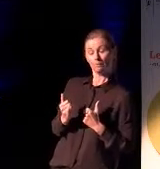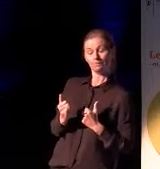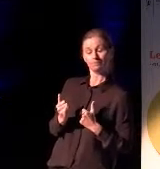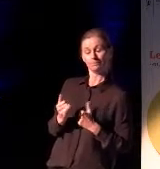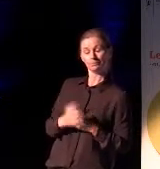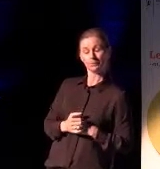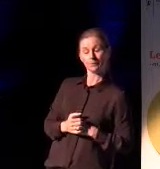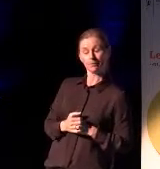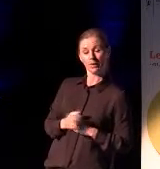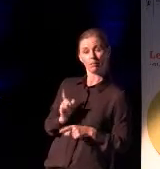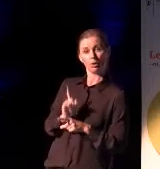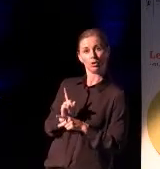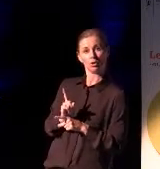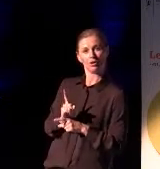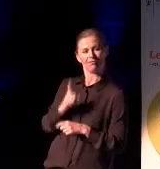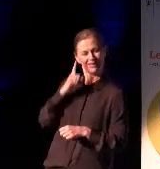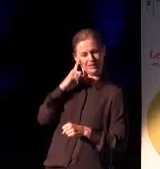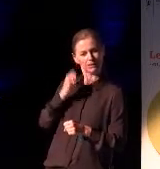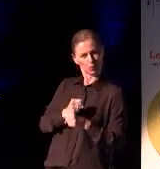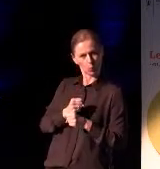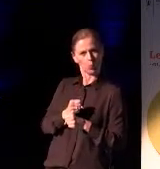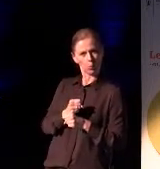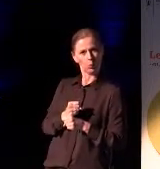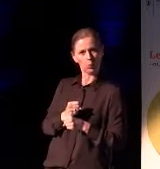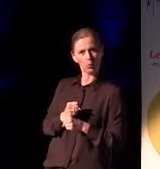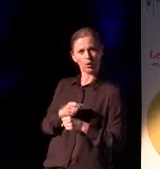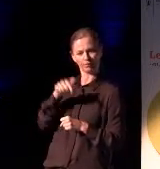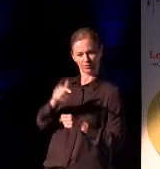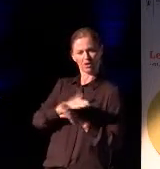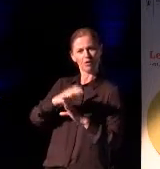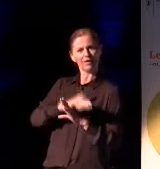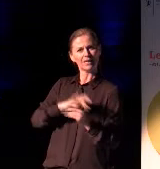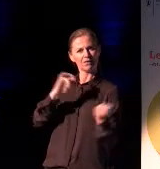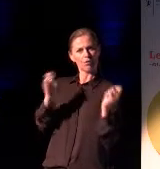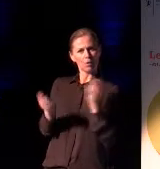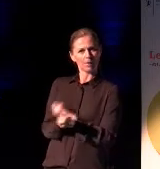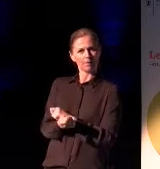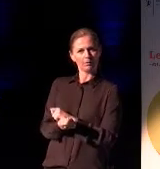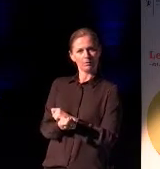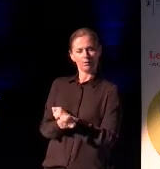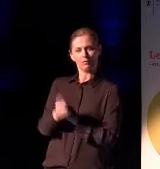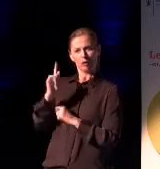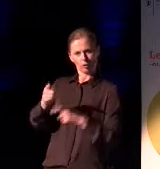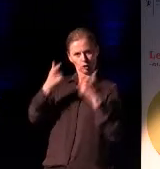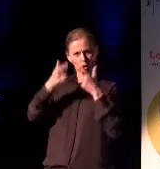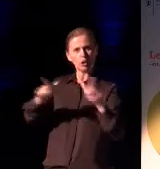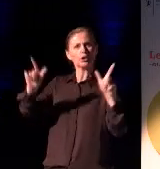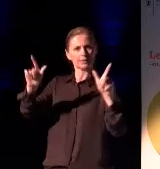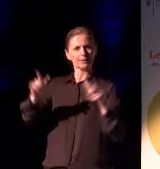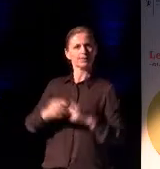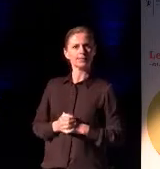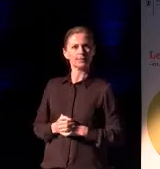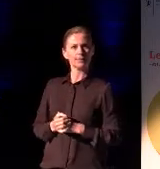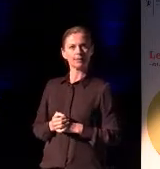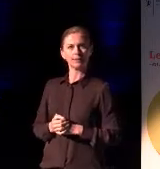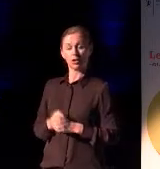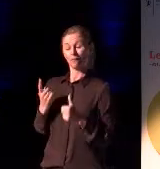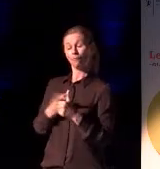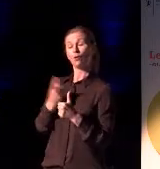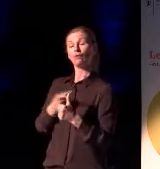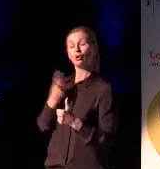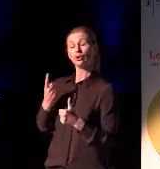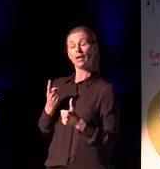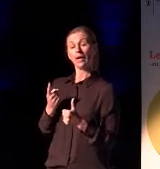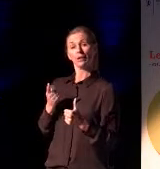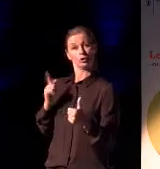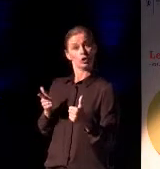Så vi har god tro på at, at denne kvalitetsreformen skal lykkes. For det første, på